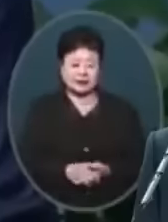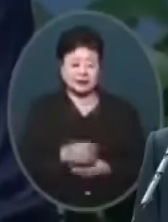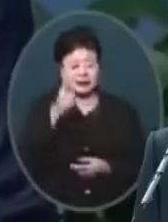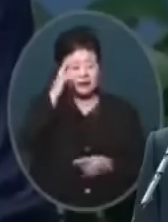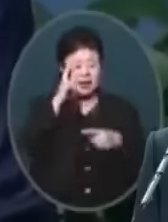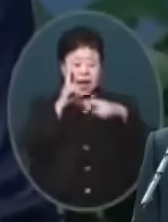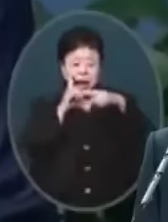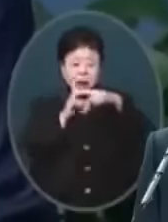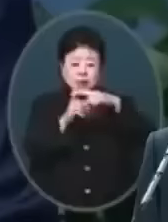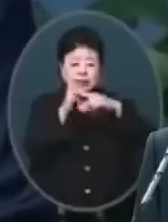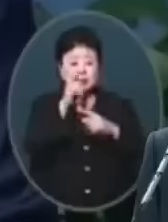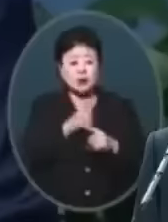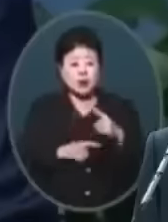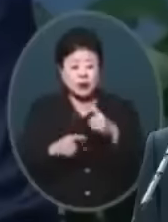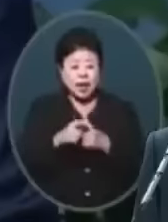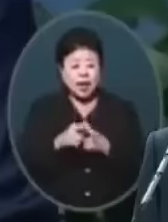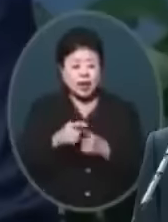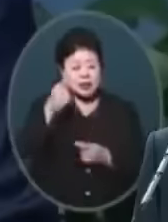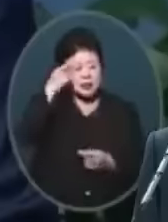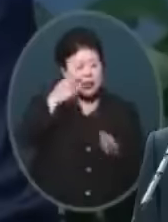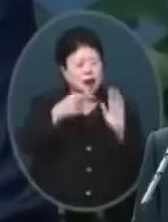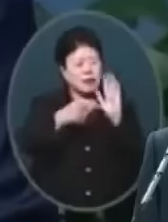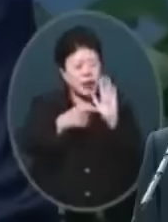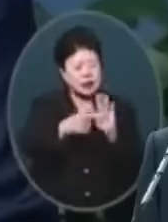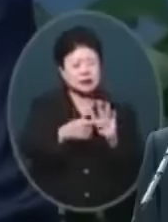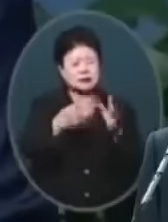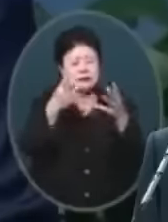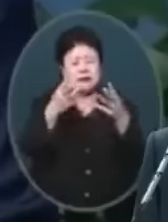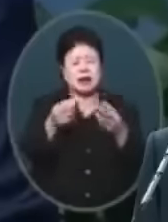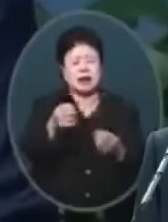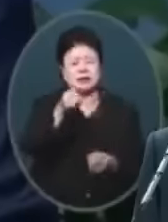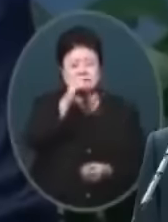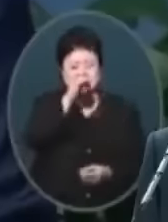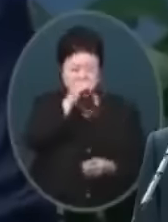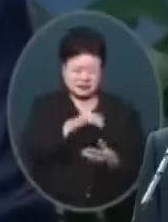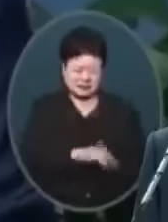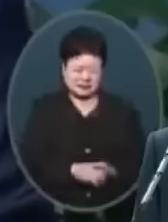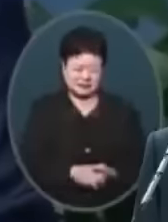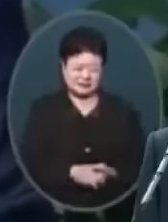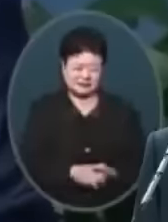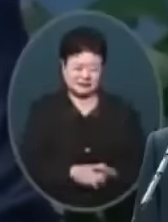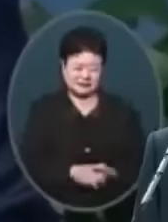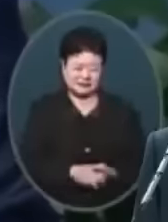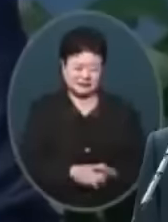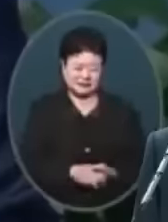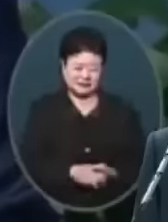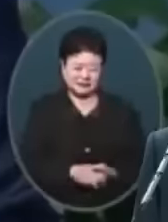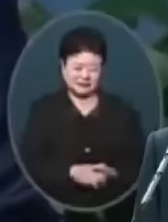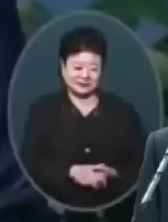긍정적인 자화상보다는 부정적인 자화상을 들여다보게 된 것입니다.